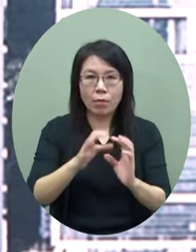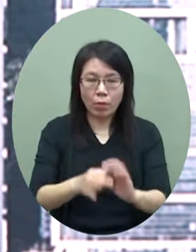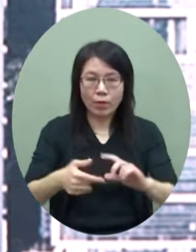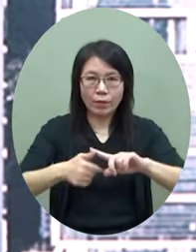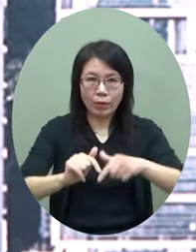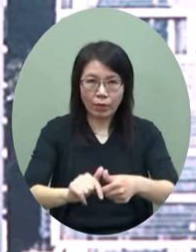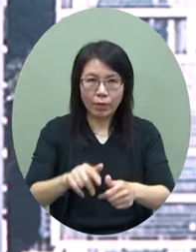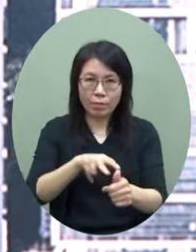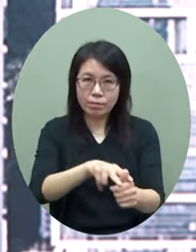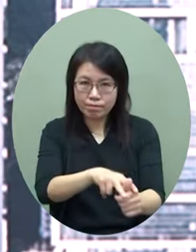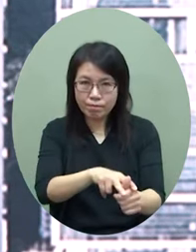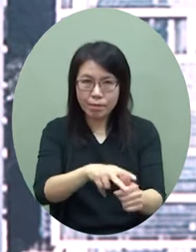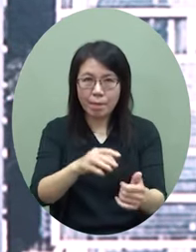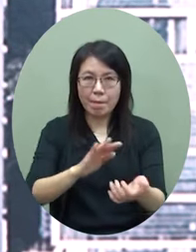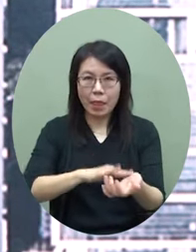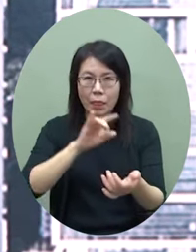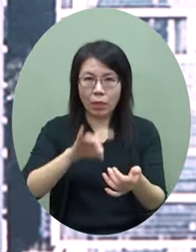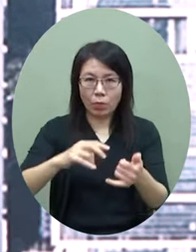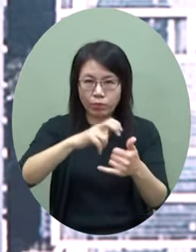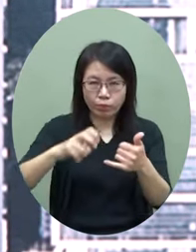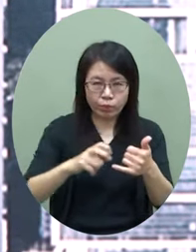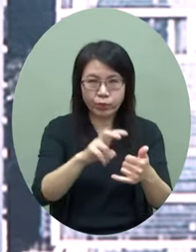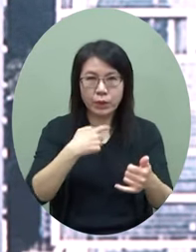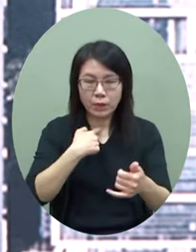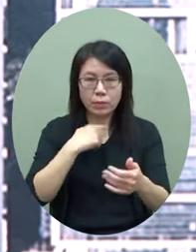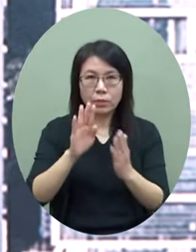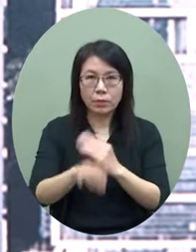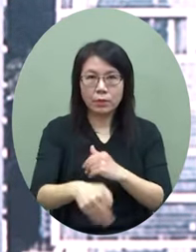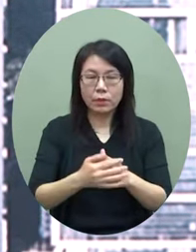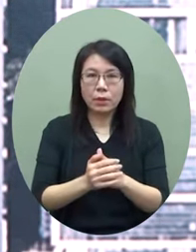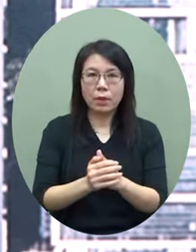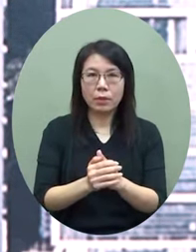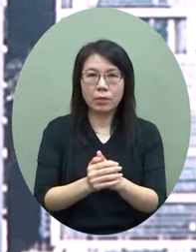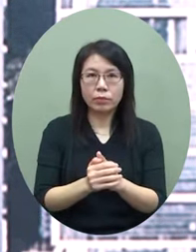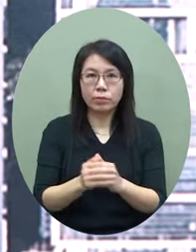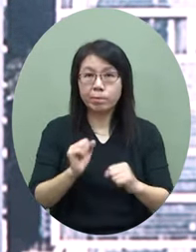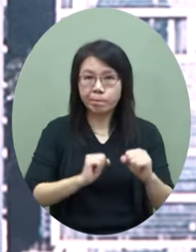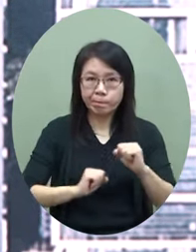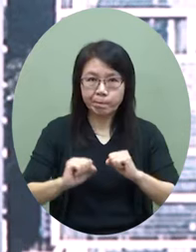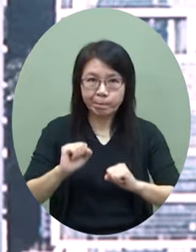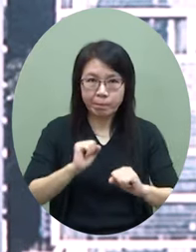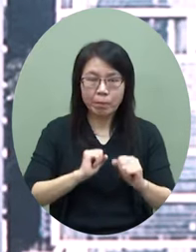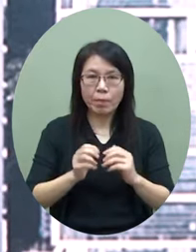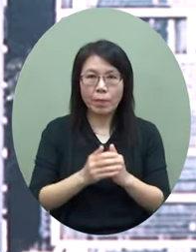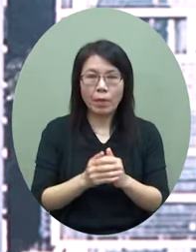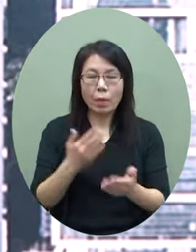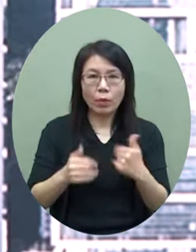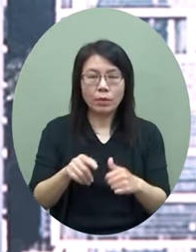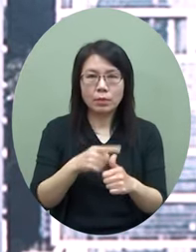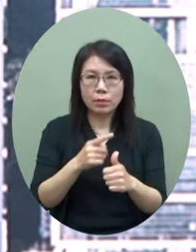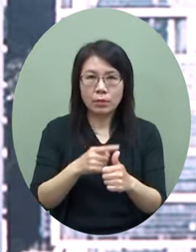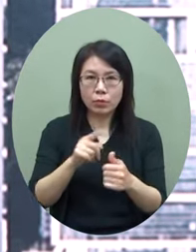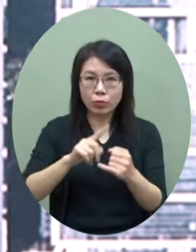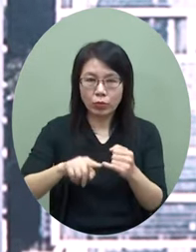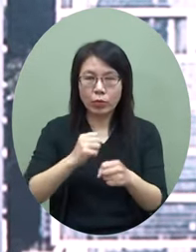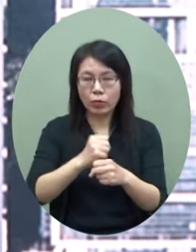進行強制病毒的檢測其後的後續行動和我們初步的總